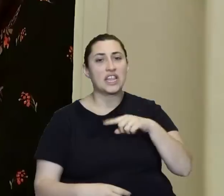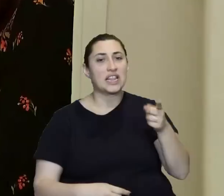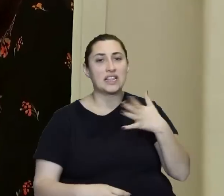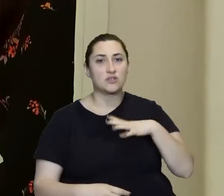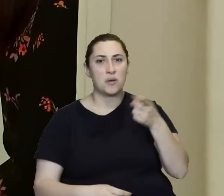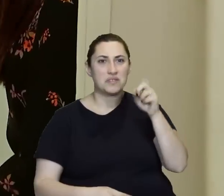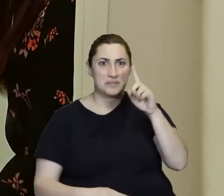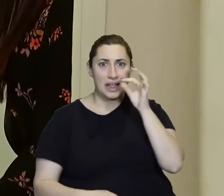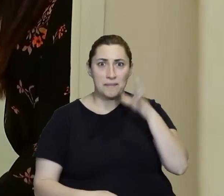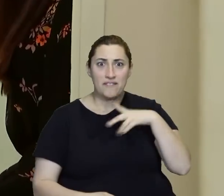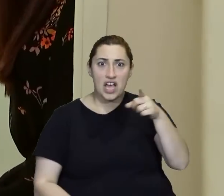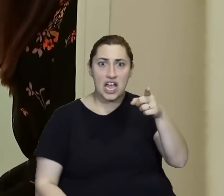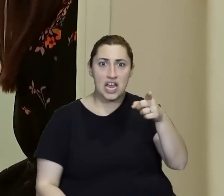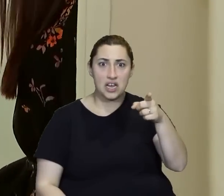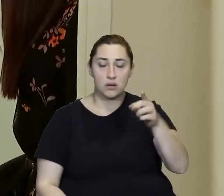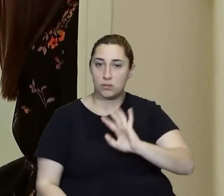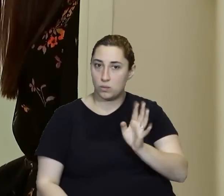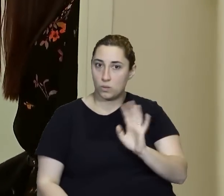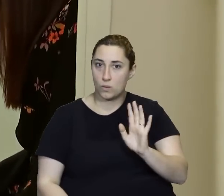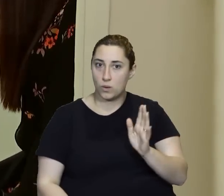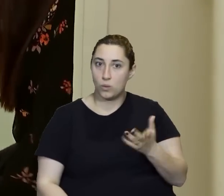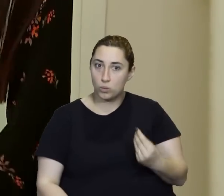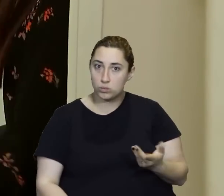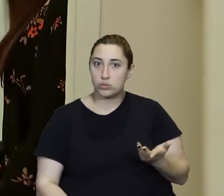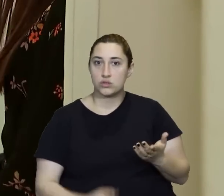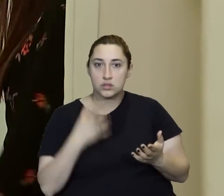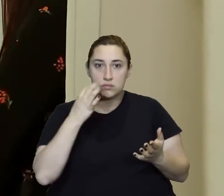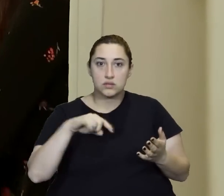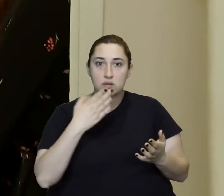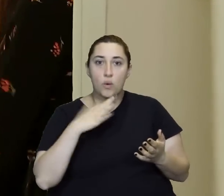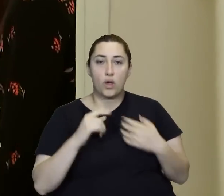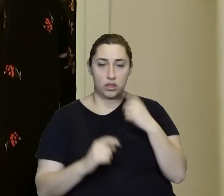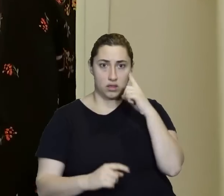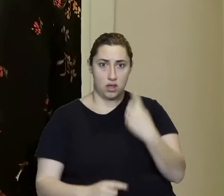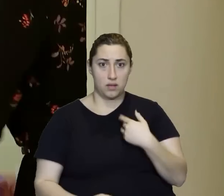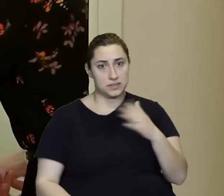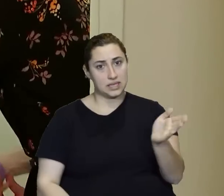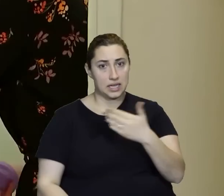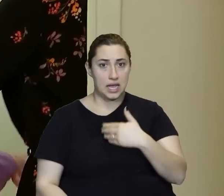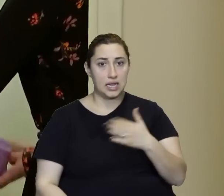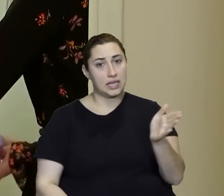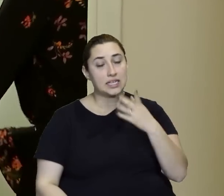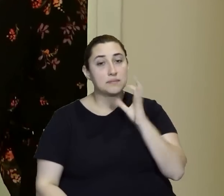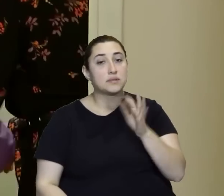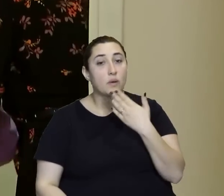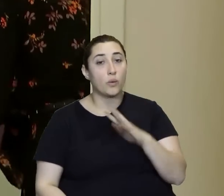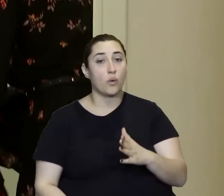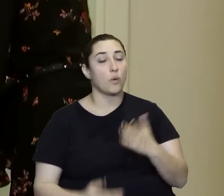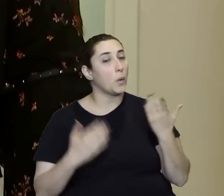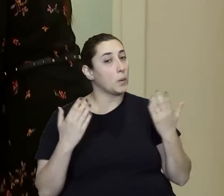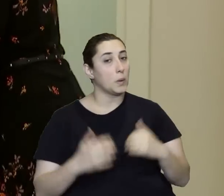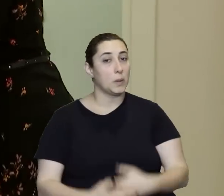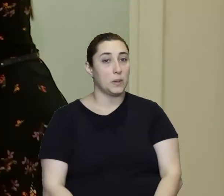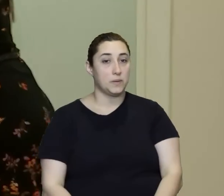yanında? Biri mi vardı içeride? Hayır, olur mu? Kimse yok ki evde. Yalnızız biz. Hadi gel. Gel, kimse yok.